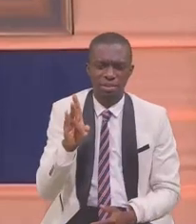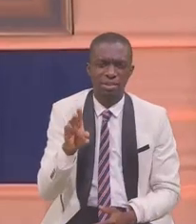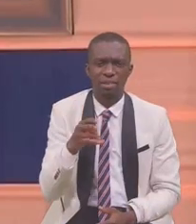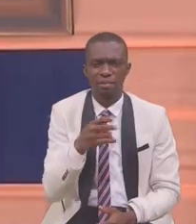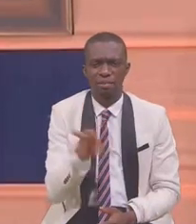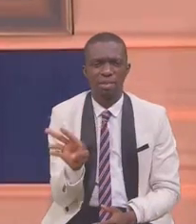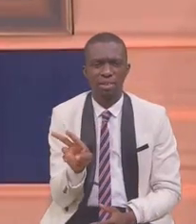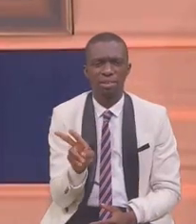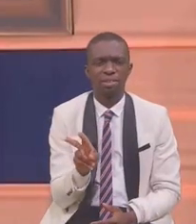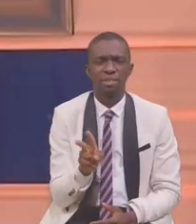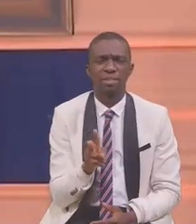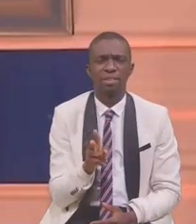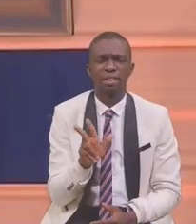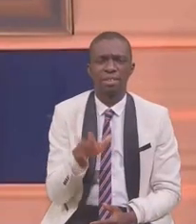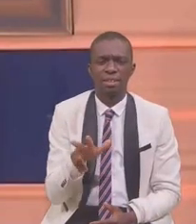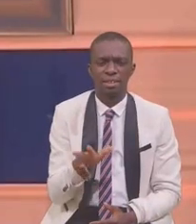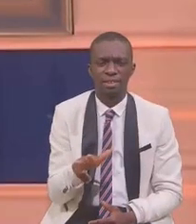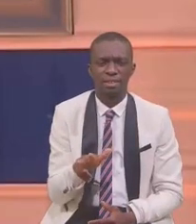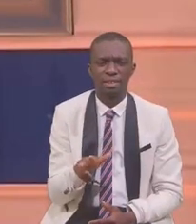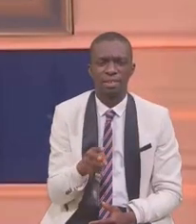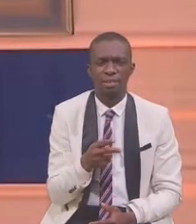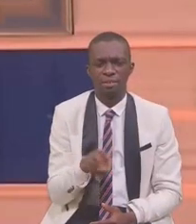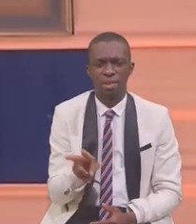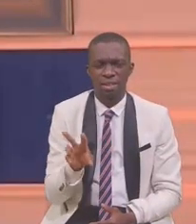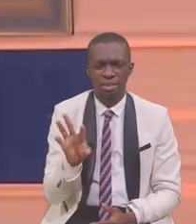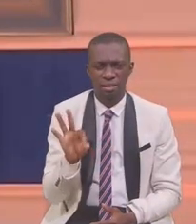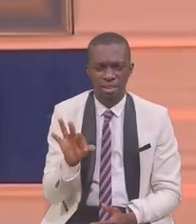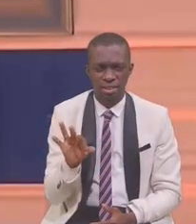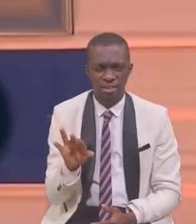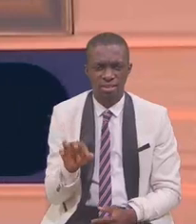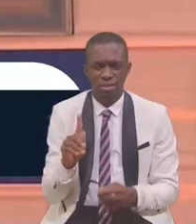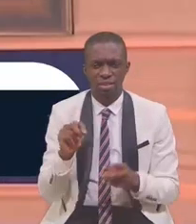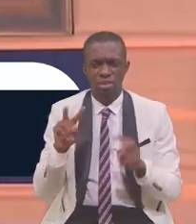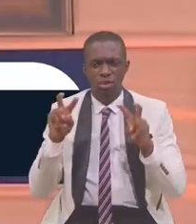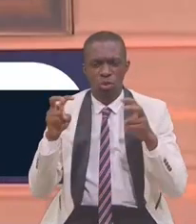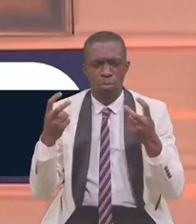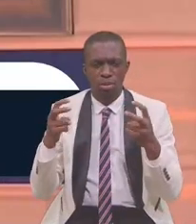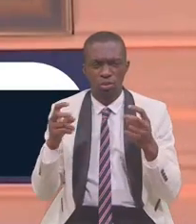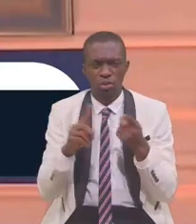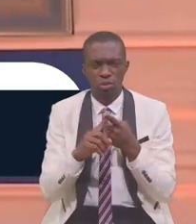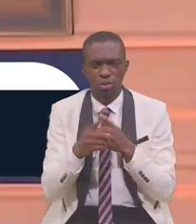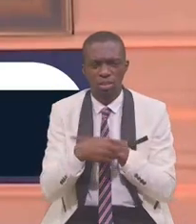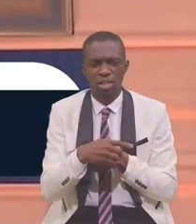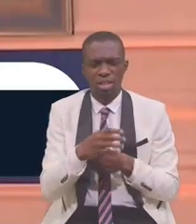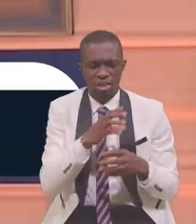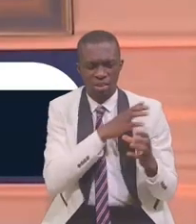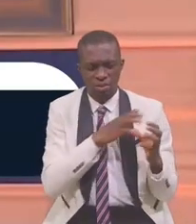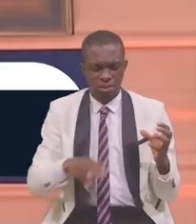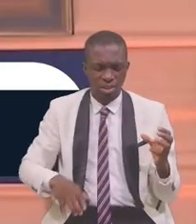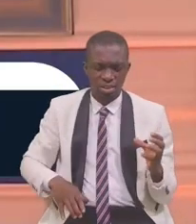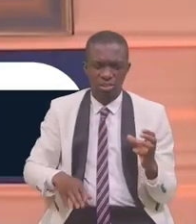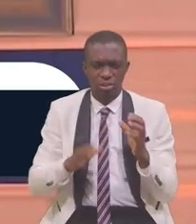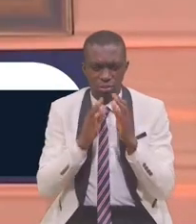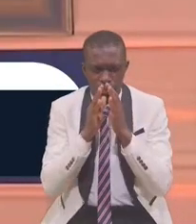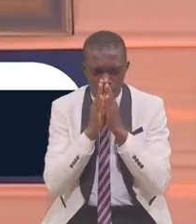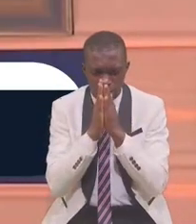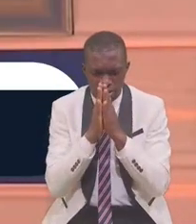verset 13 au verset 19, le titre est « La supplication de Christ pour